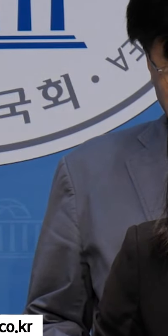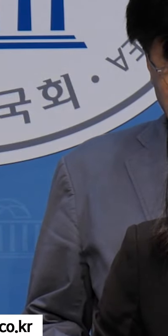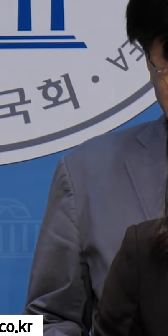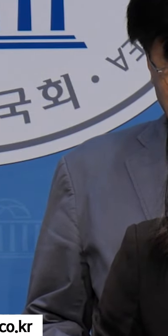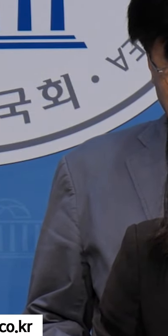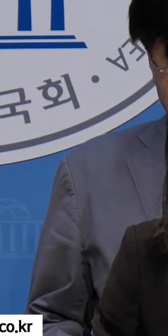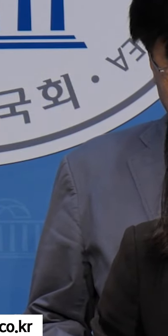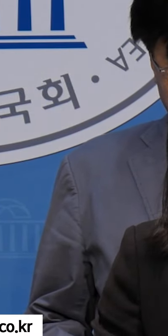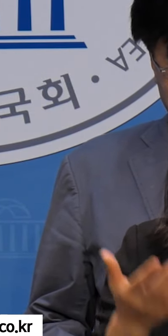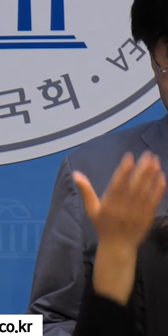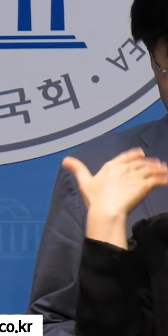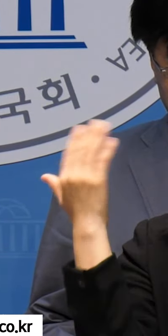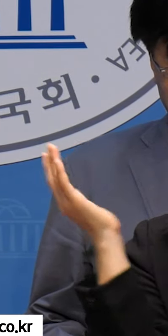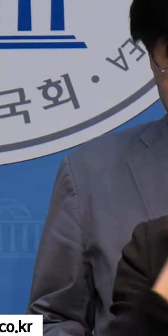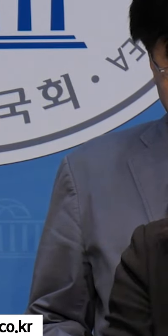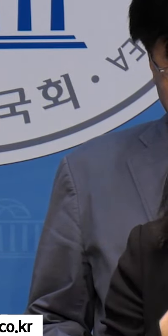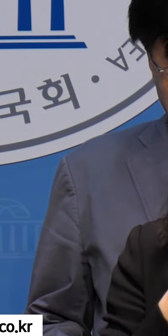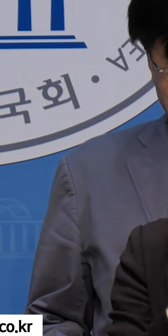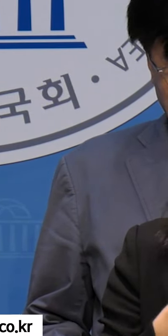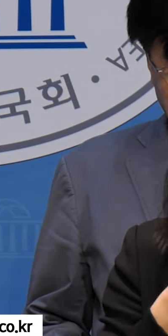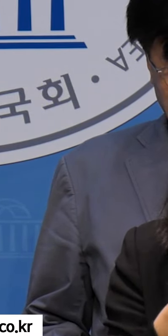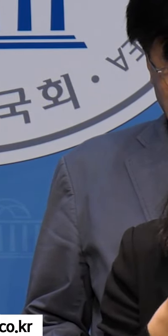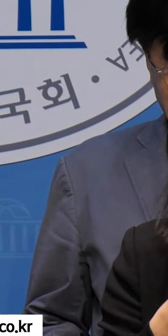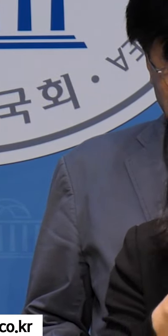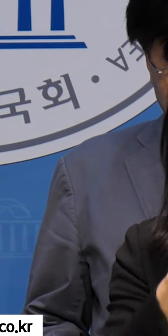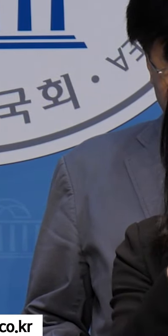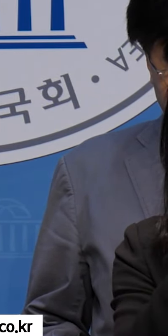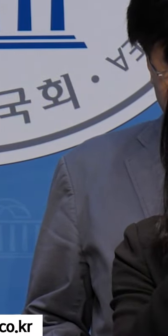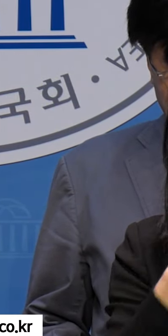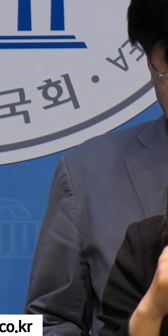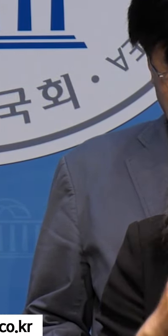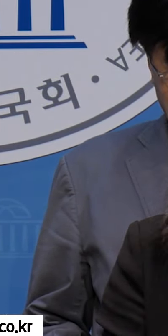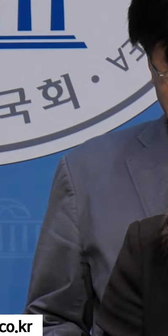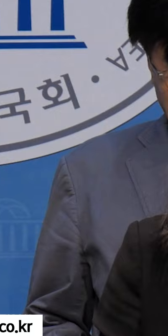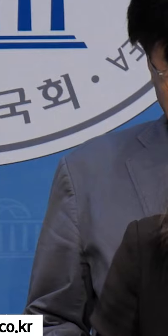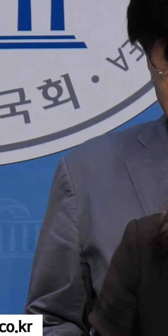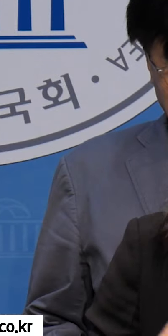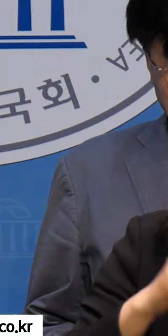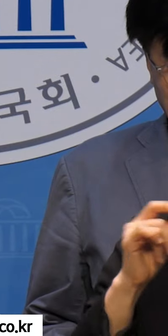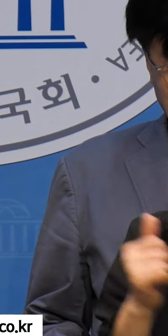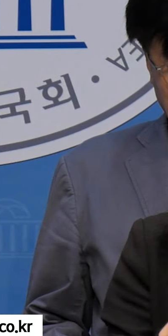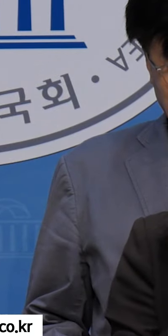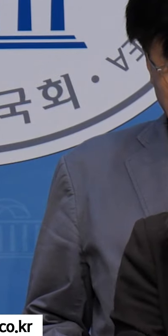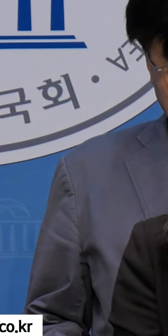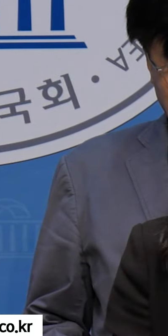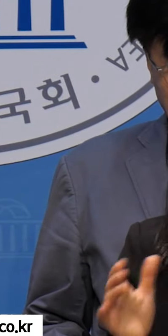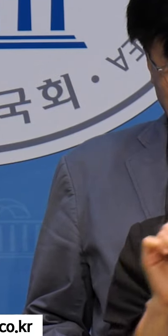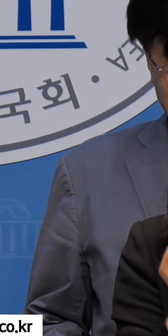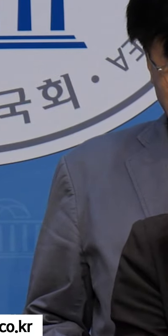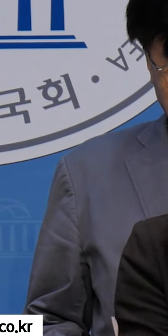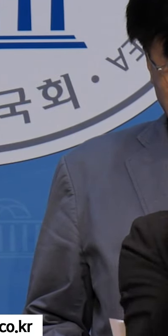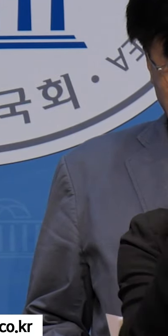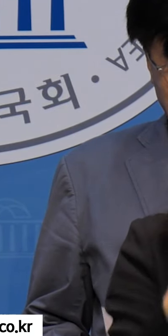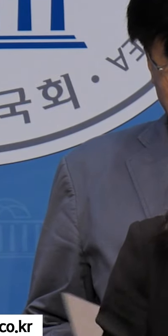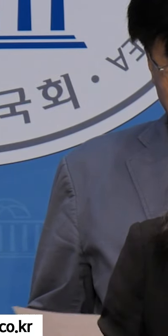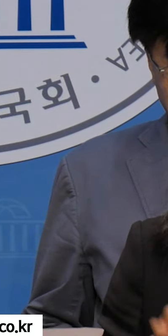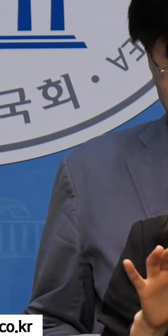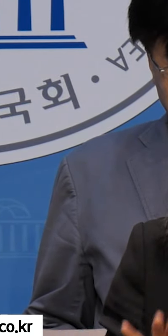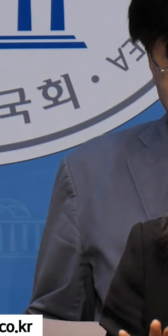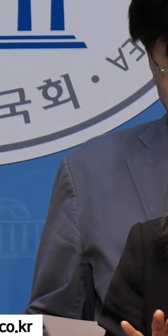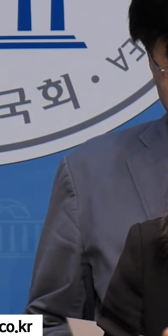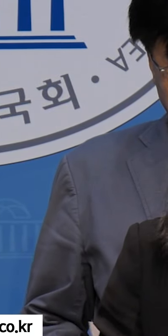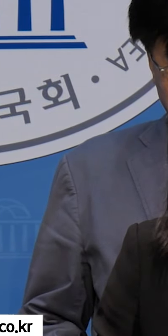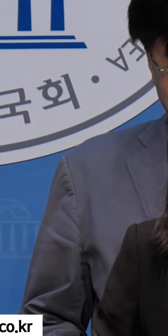저희들이 오래전부터 주장하고 제기해 왔습니다. 22대 국회가 막 출범했기 때문에 오늘 이